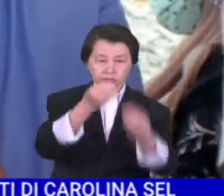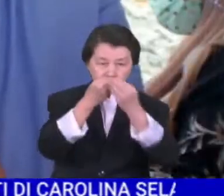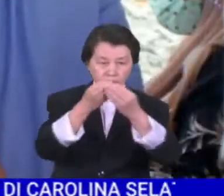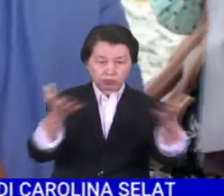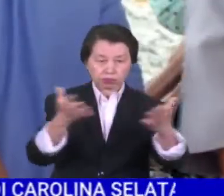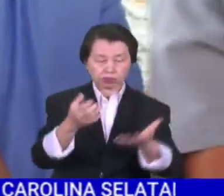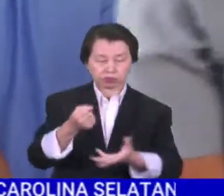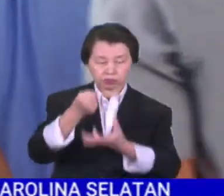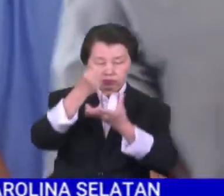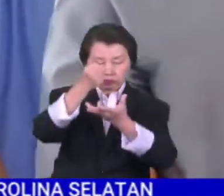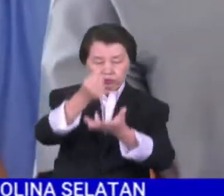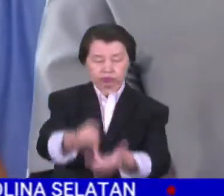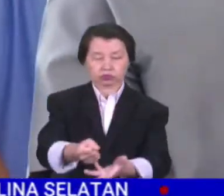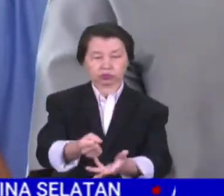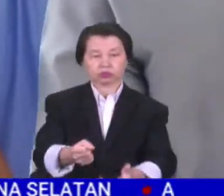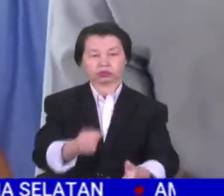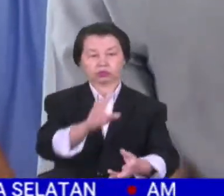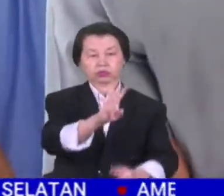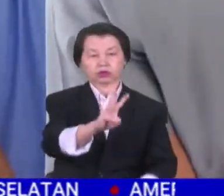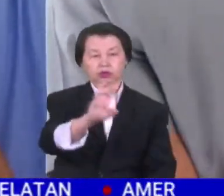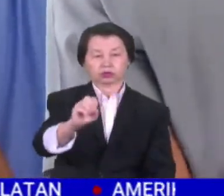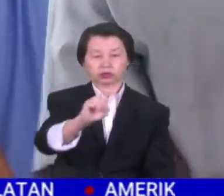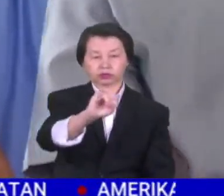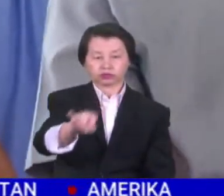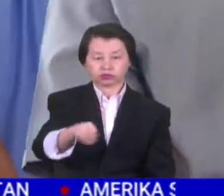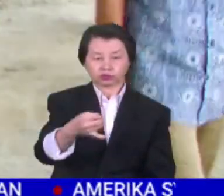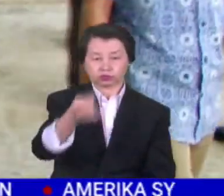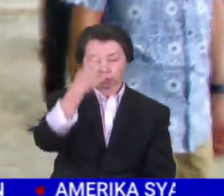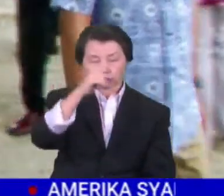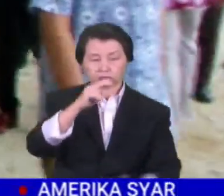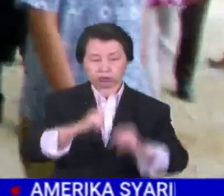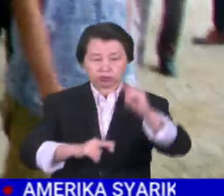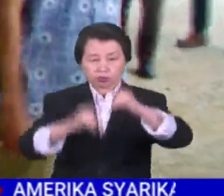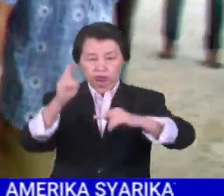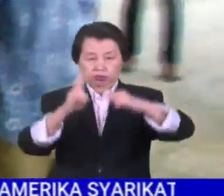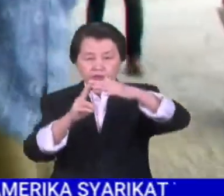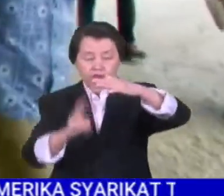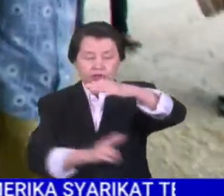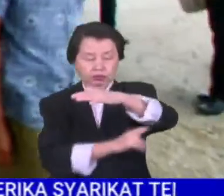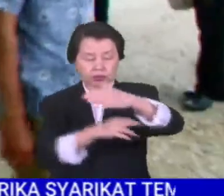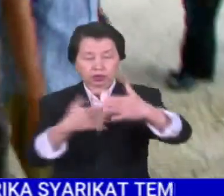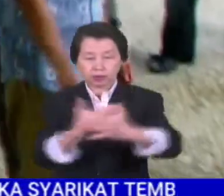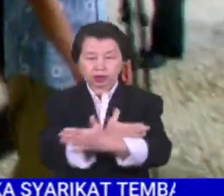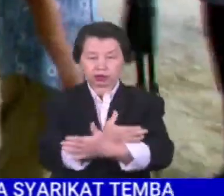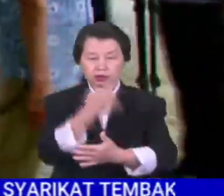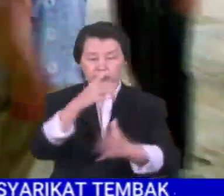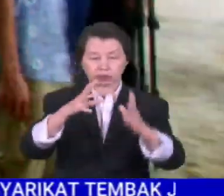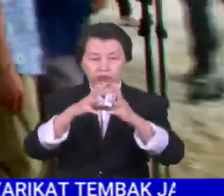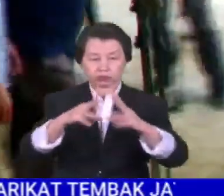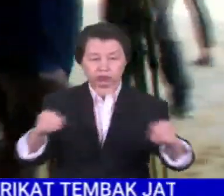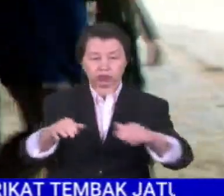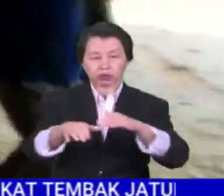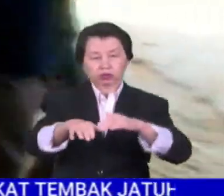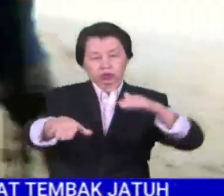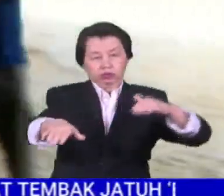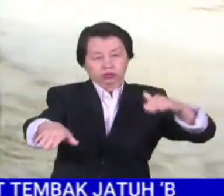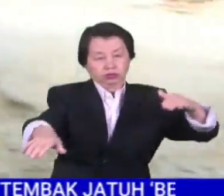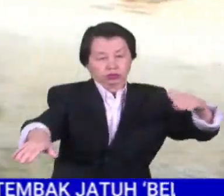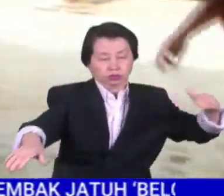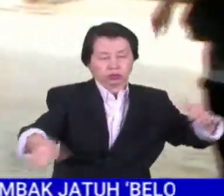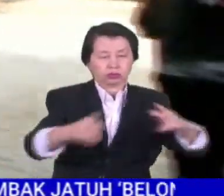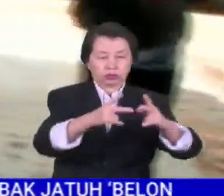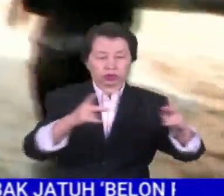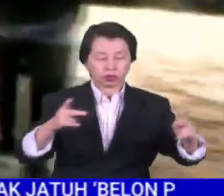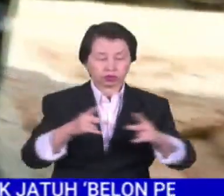mengumumkan peruntukan kira-kira RM60 juta untuk membina jejambat baru bagi mengatasi kesesakan di